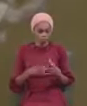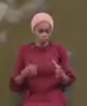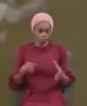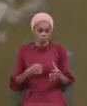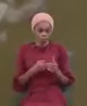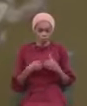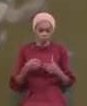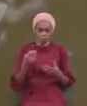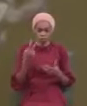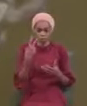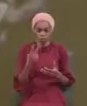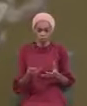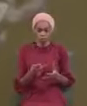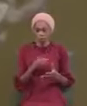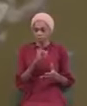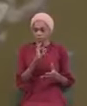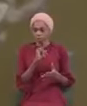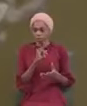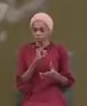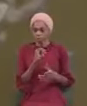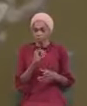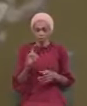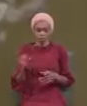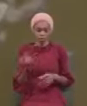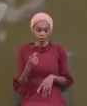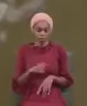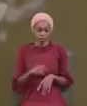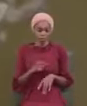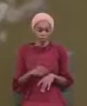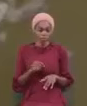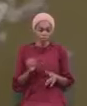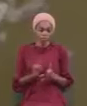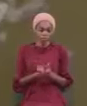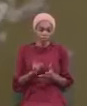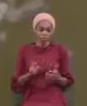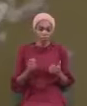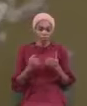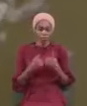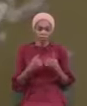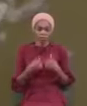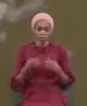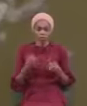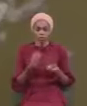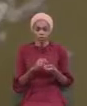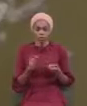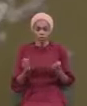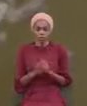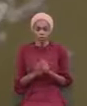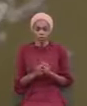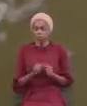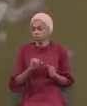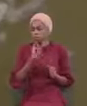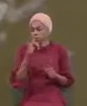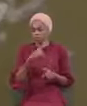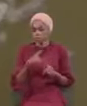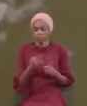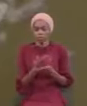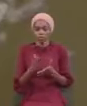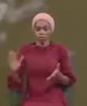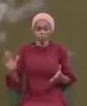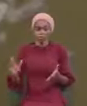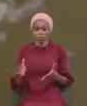se fois ont des problèmes c'est lque quelqu'un Ava violé la loi